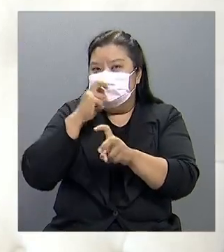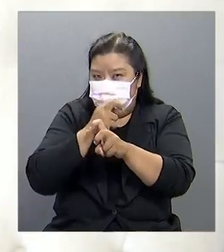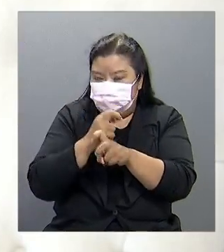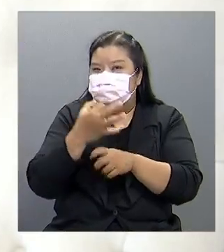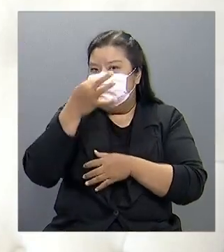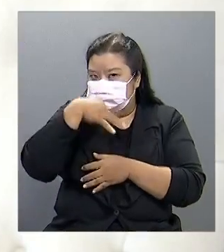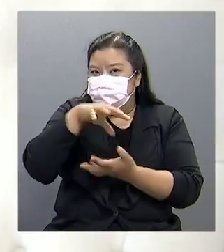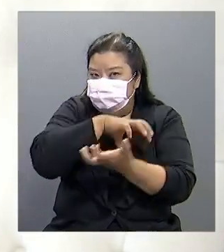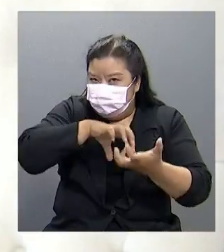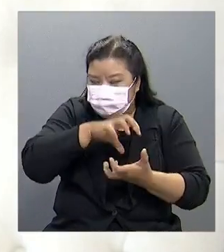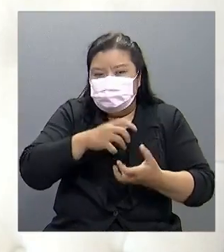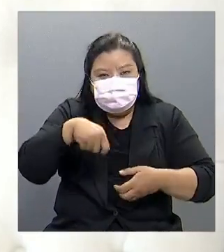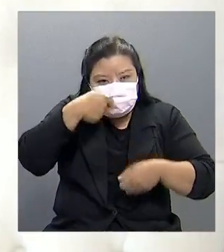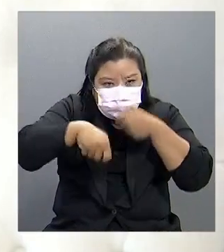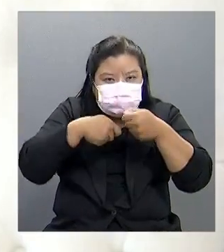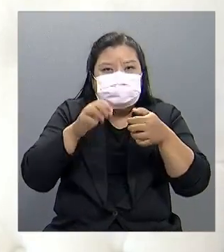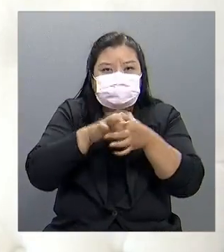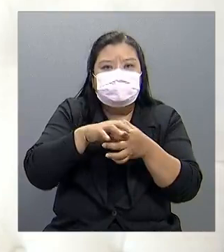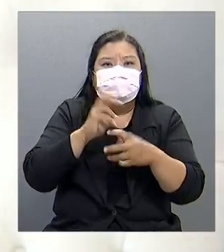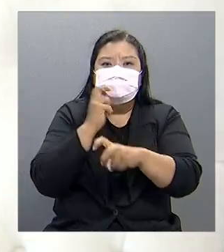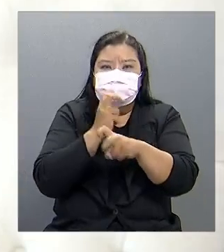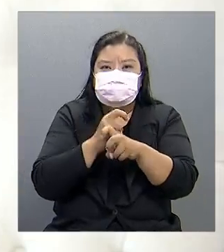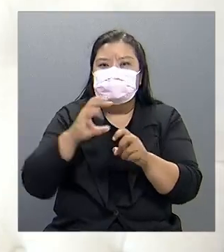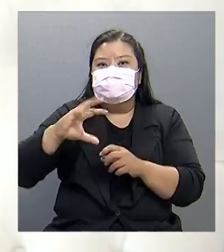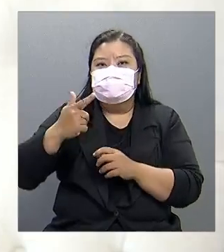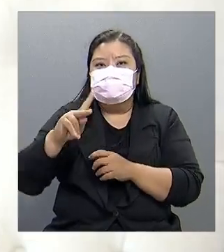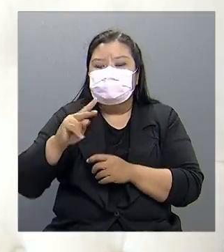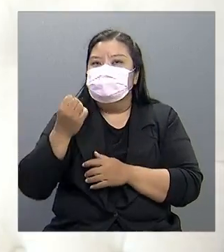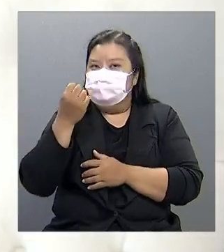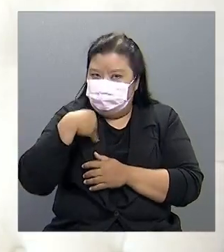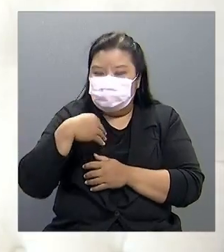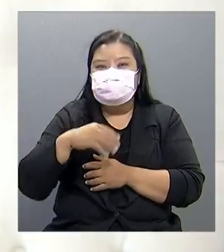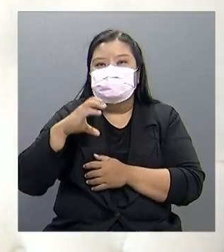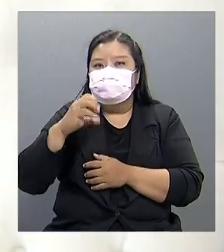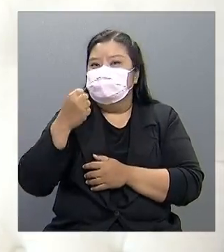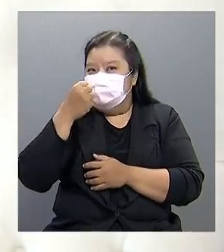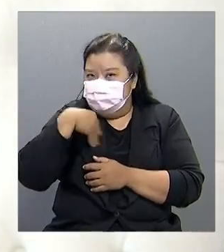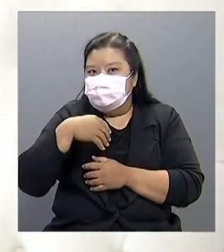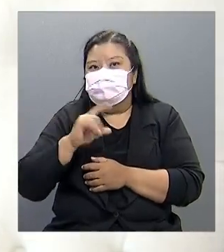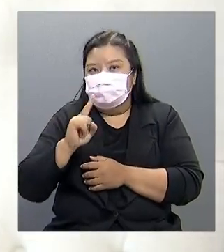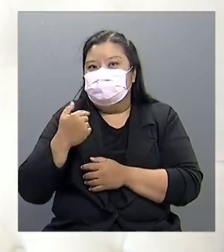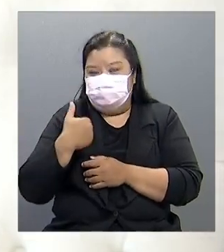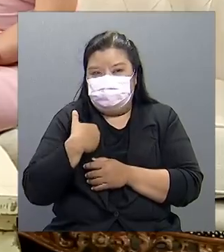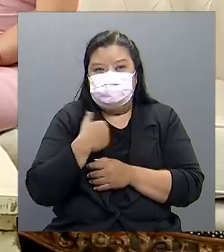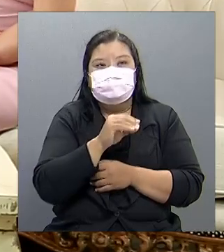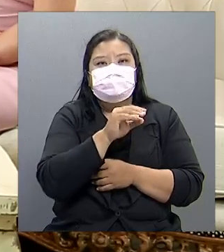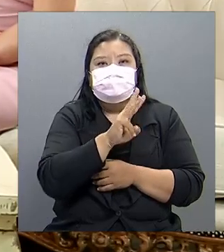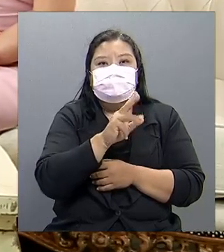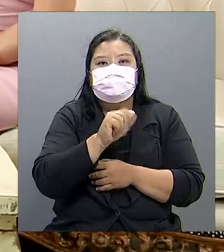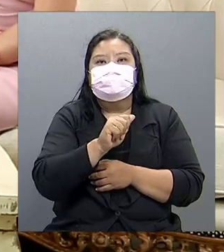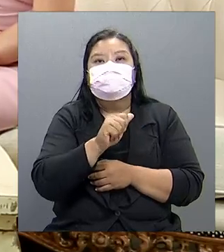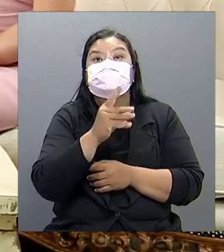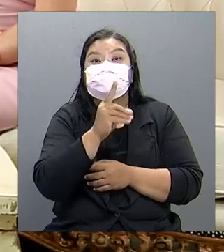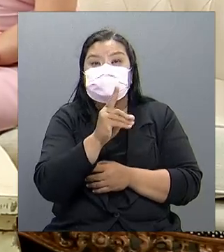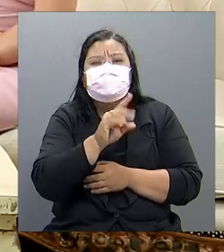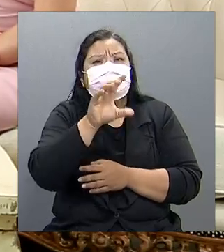ซียมให้เพียงพอแล้วก็รับวิตามินดีด้วยเพราะแคลเซียมอยู่อย่างเดียวไม่ได้ต้องมีวิตามินดีนะครับวิตามินดีได้จากไหนได้จากแสง